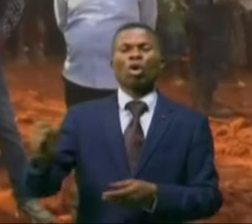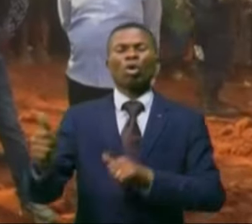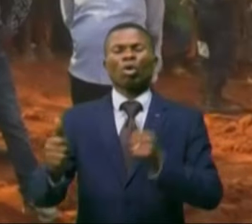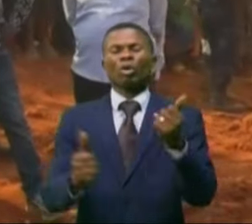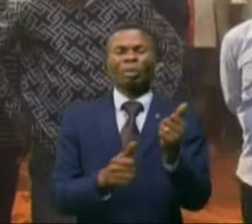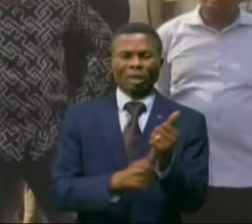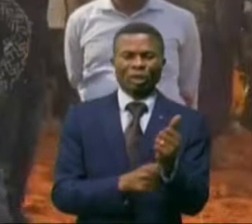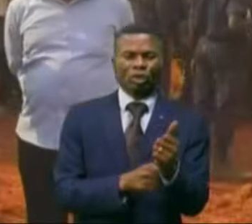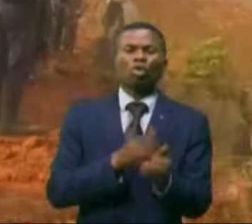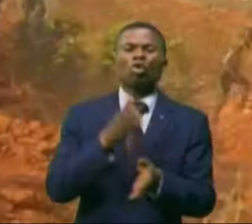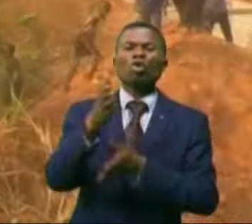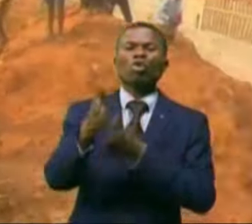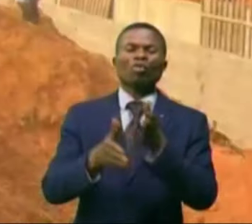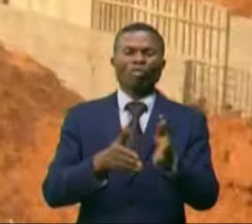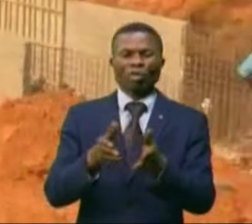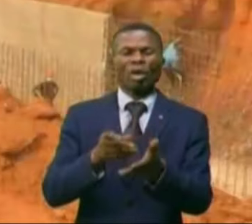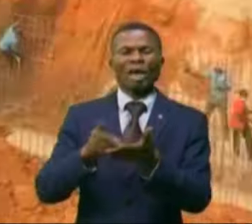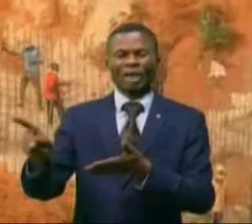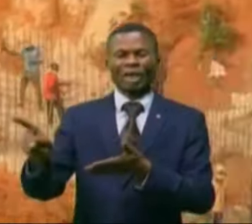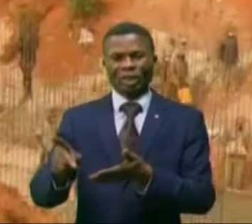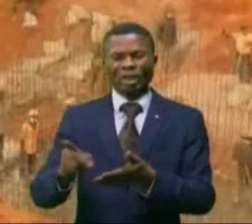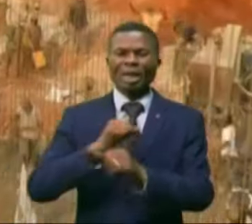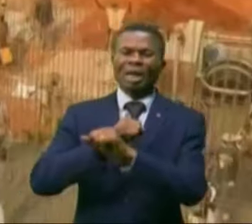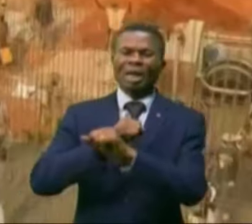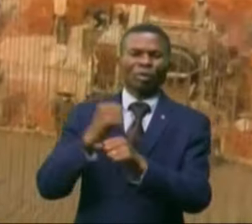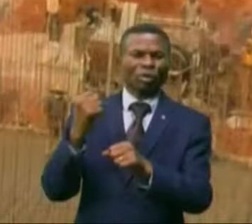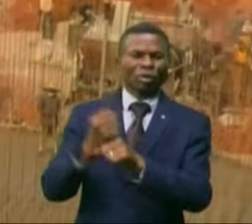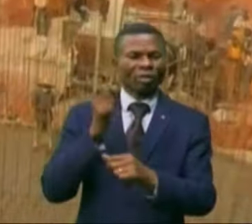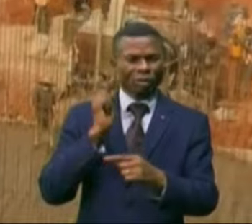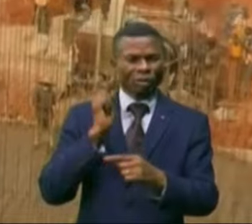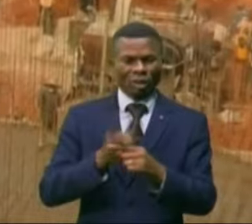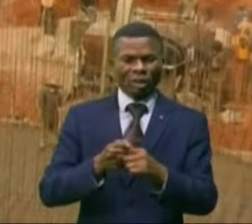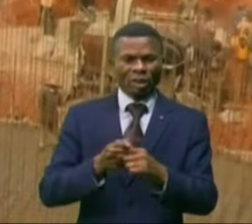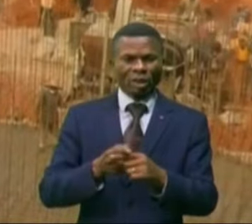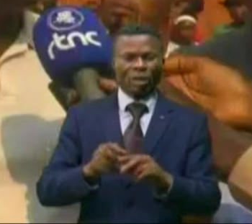déjà limités, délimités, et que la commission